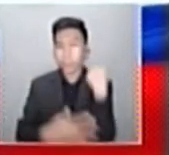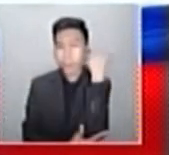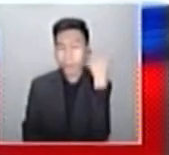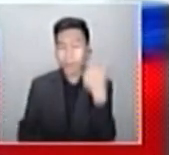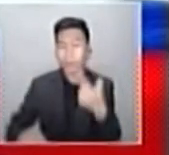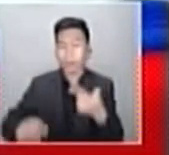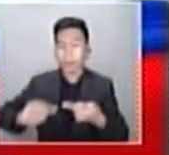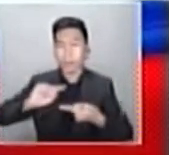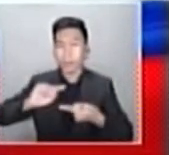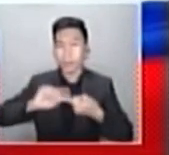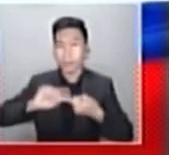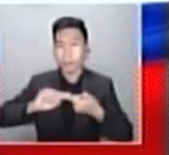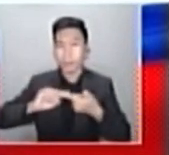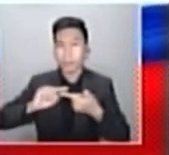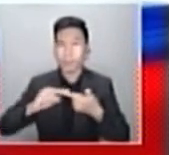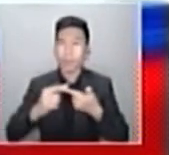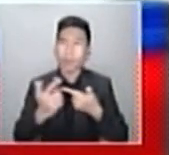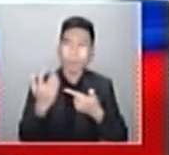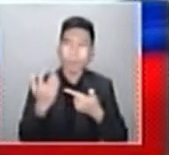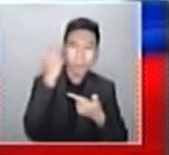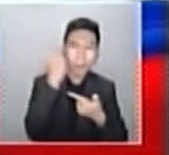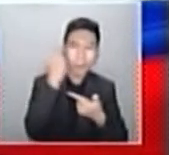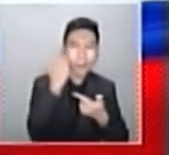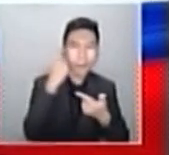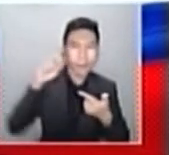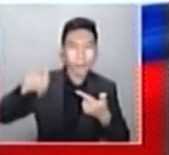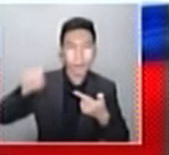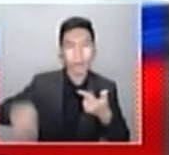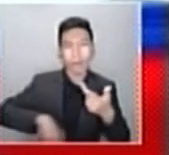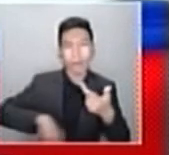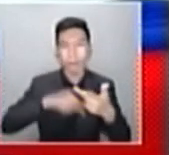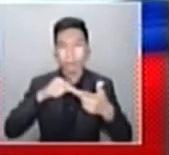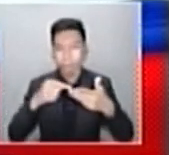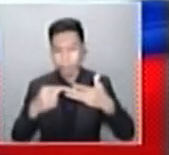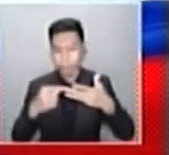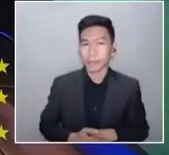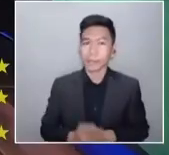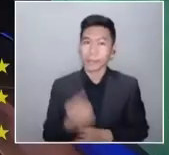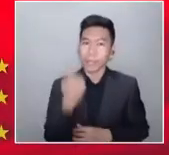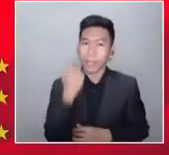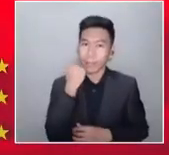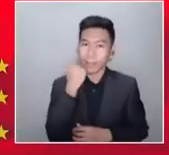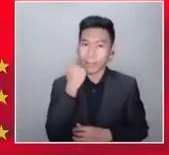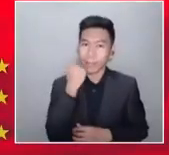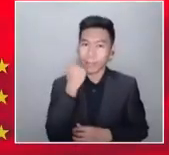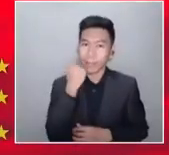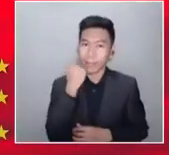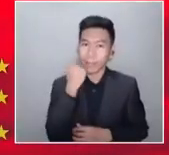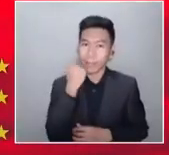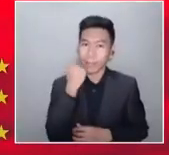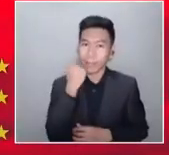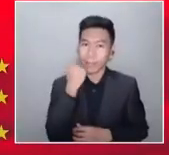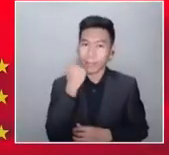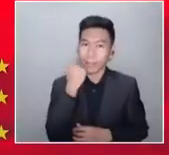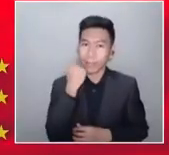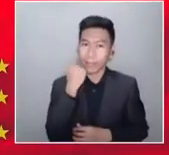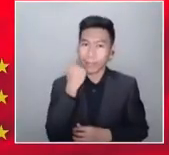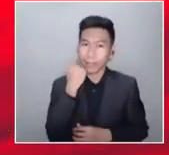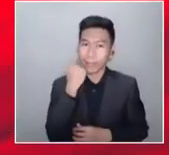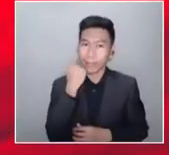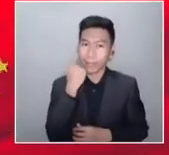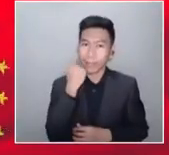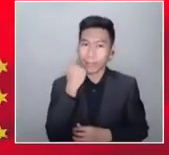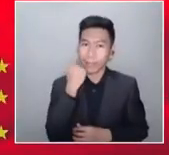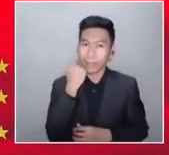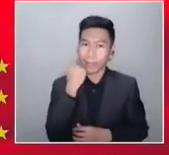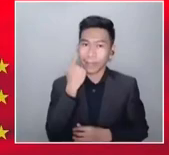ang mga iba't ibang suliranin ng sambayan ng Pilipino. Let's talk about MSMEs,